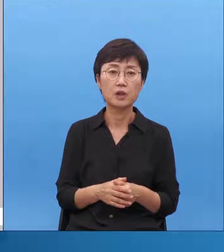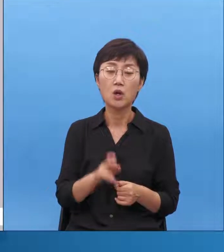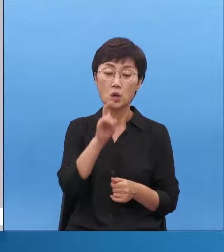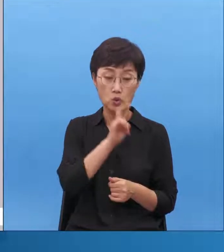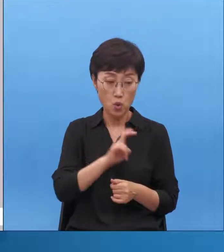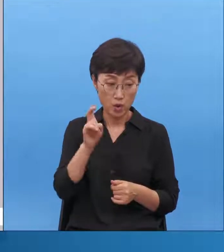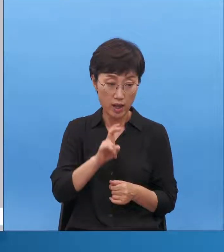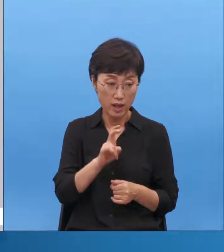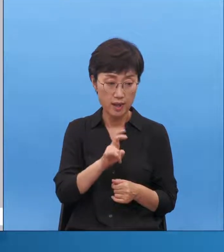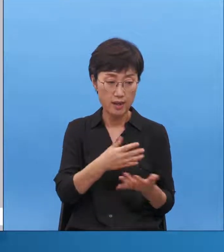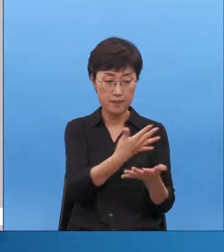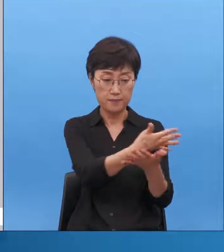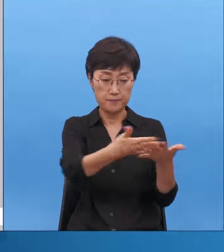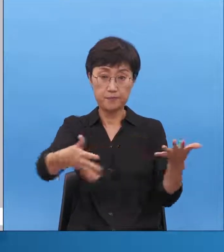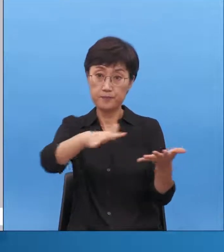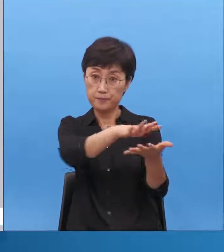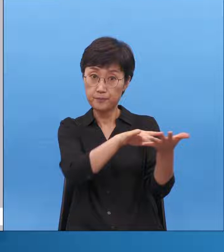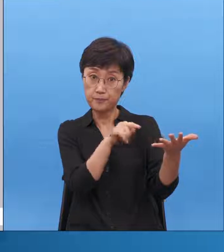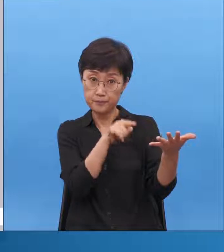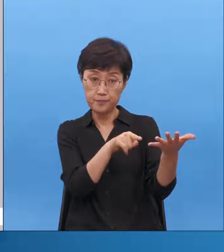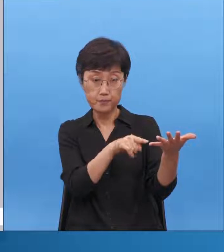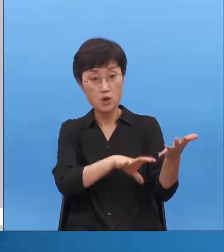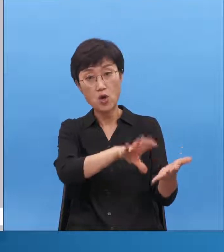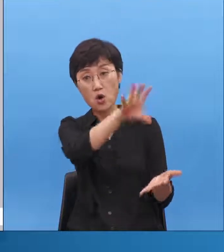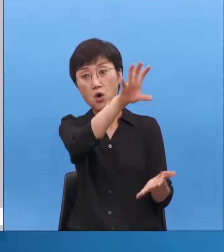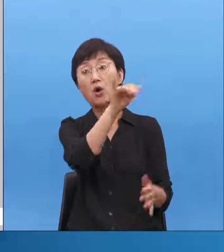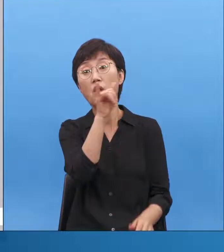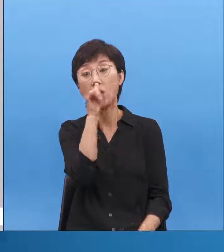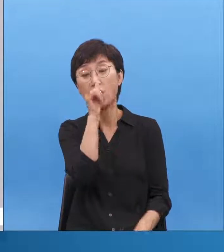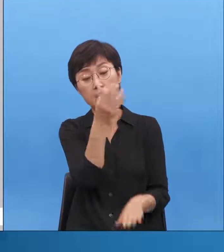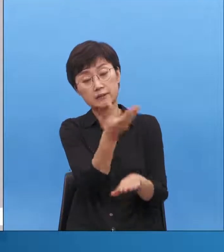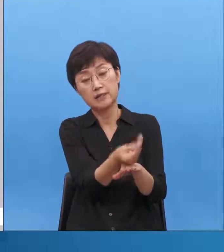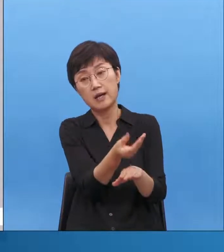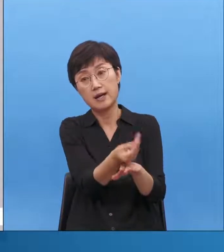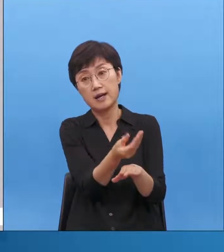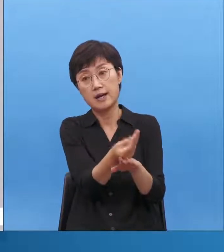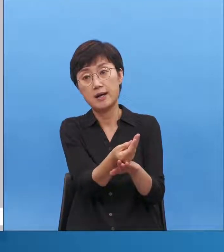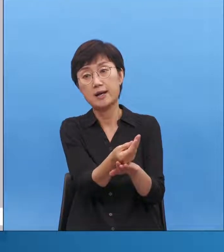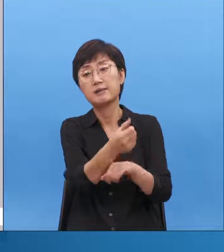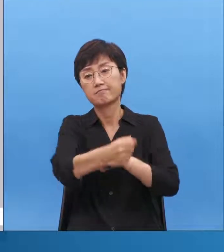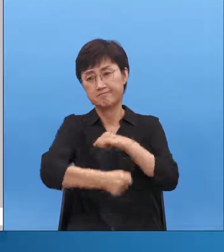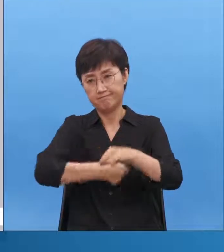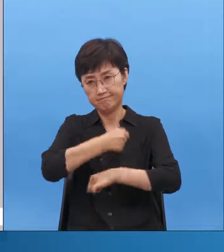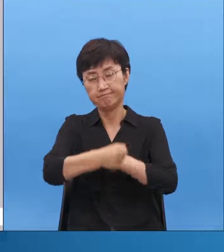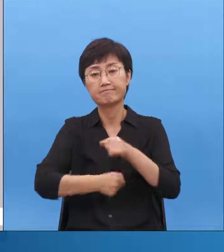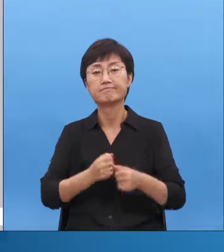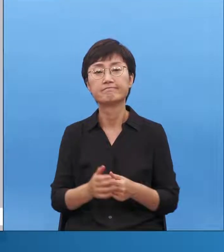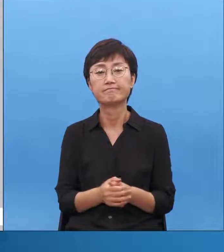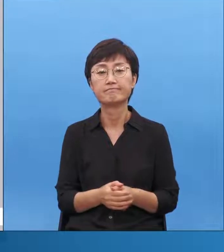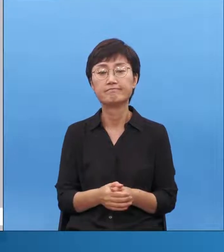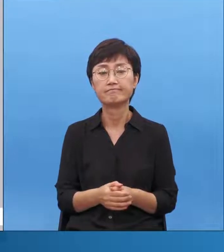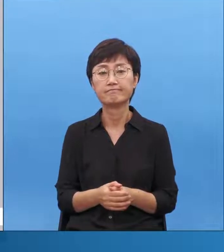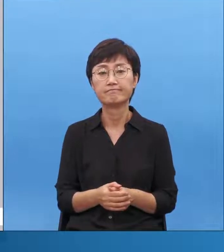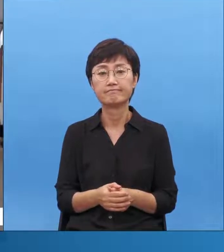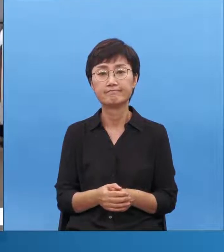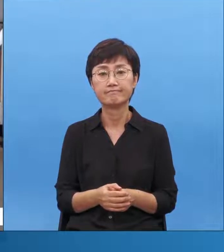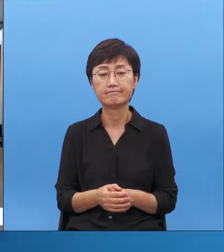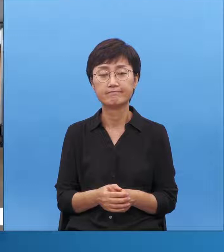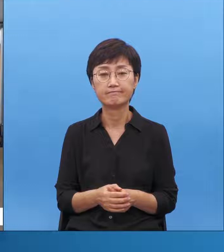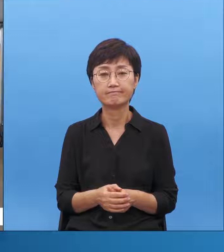다국어 악보가 위아.kr에 게시됐습니다. 현재 다운로드 받을 수 있습니다.